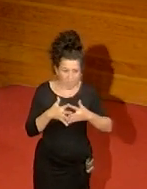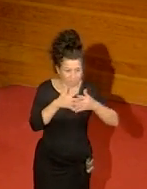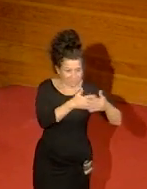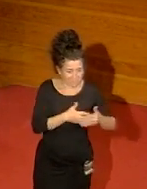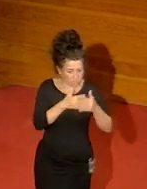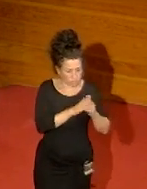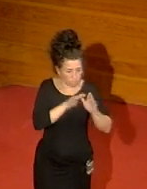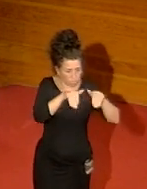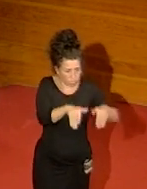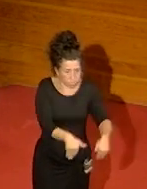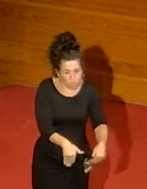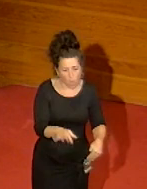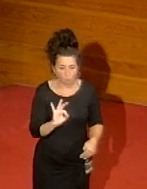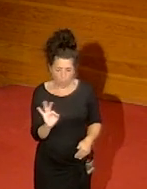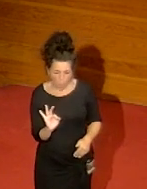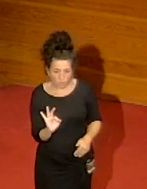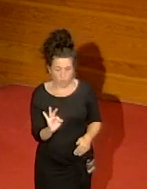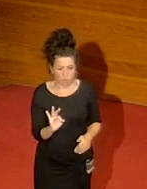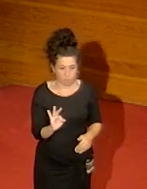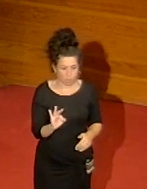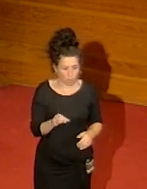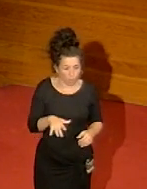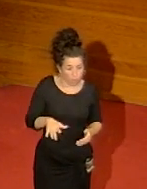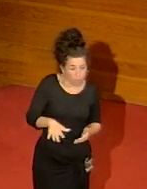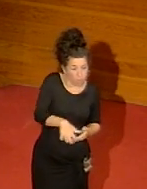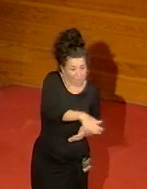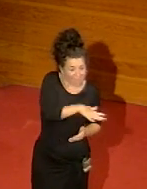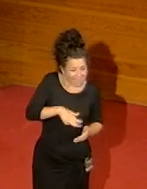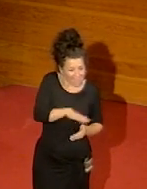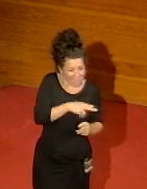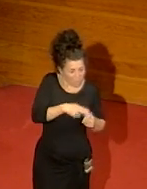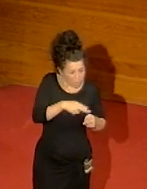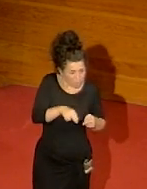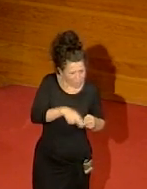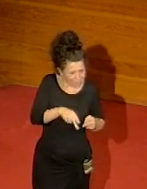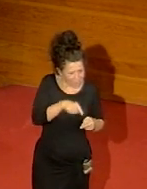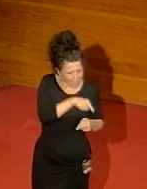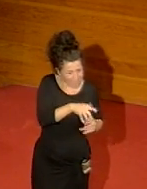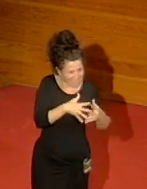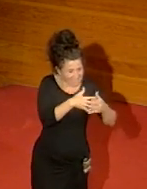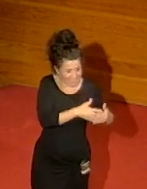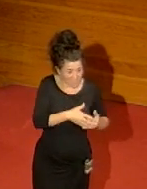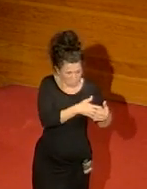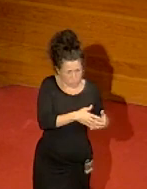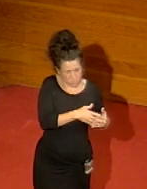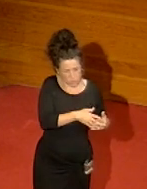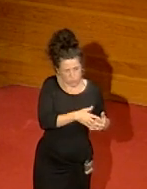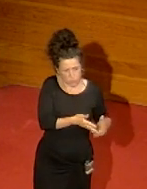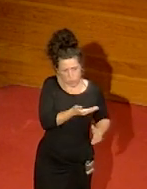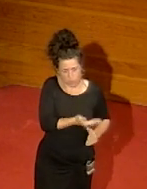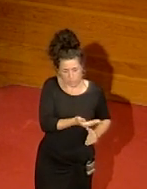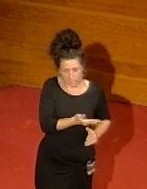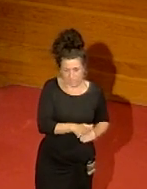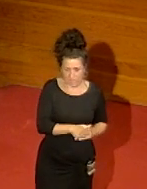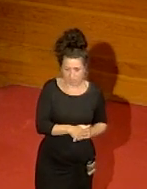Estatu batuen gainbera, edo bai, geopolitikan estatu batuek izango duten pisua, ez? Nik beti esaten dut, 20. mendea txela hasi